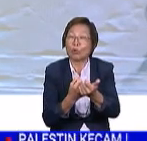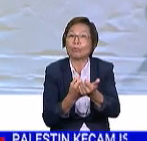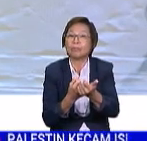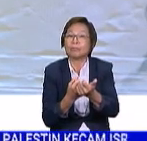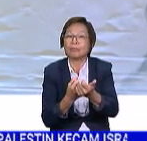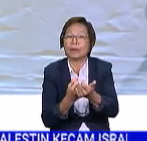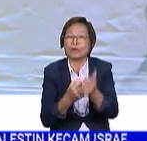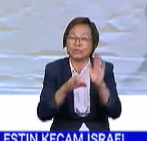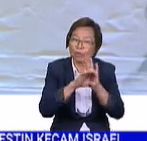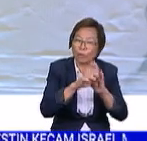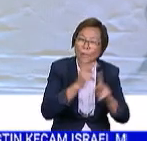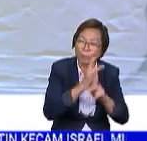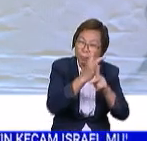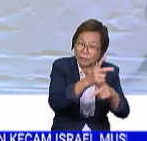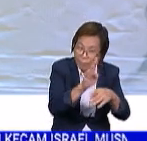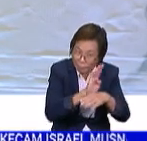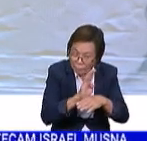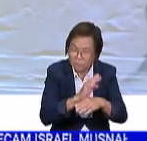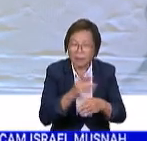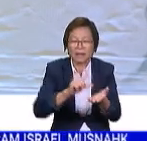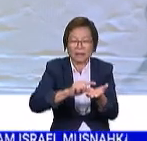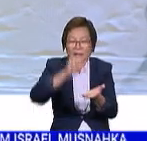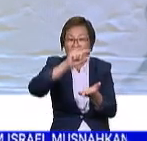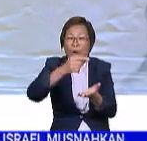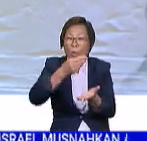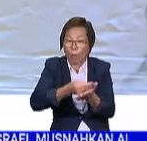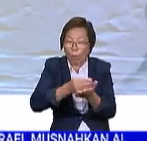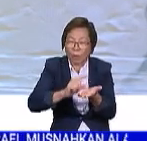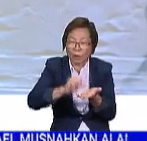seperti pinjaman perniagaan, geran untuk